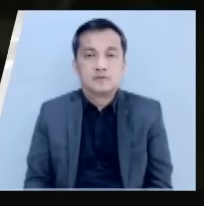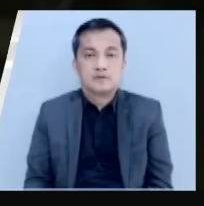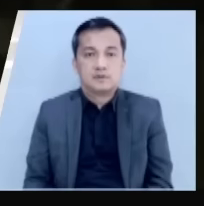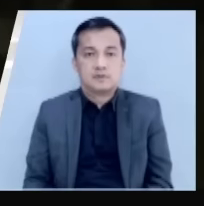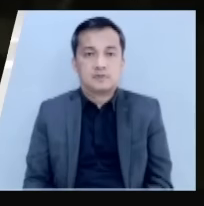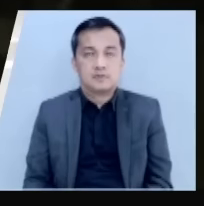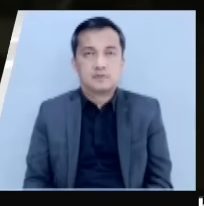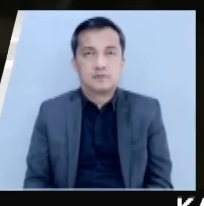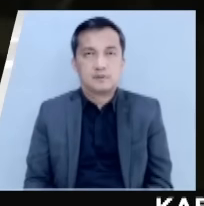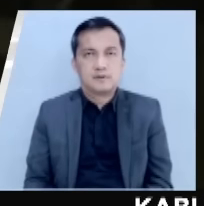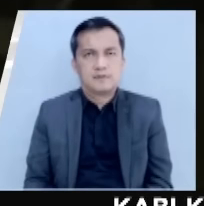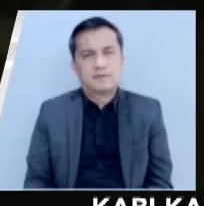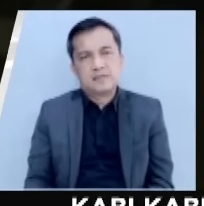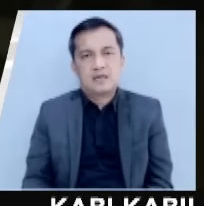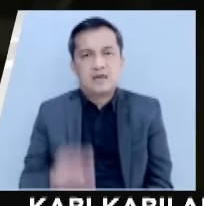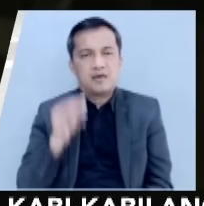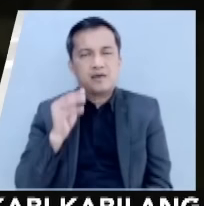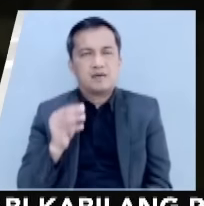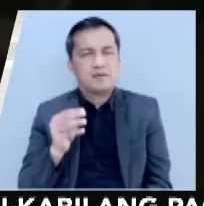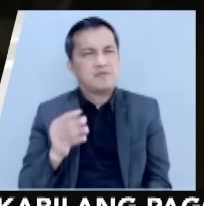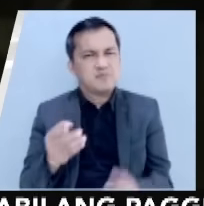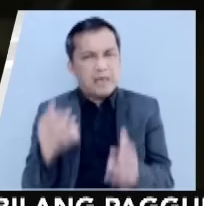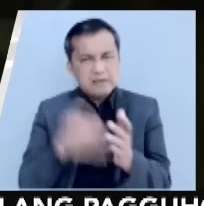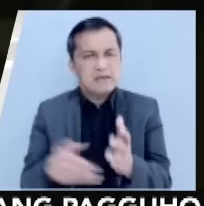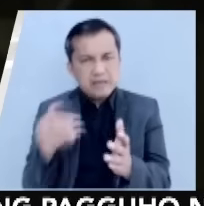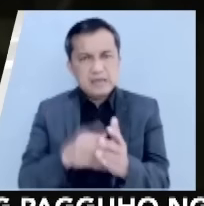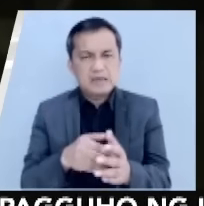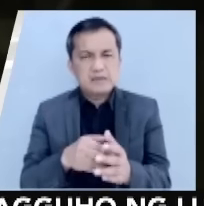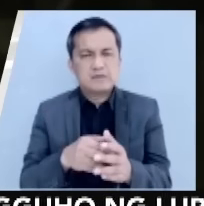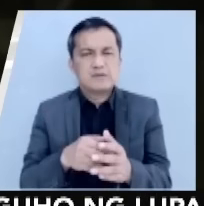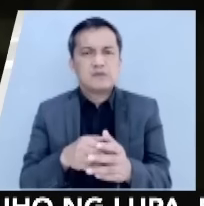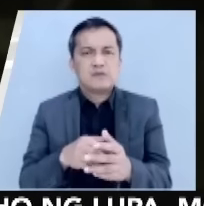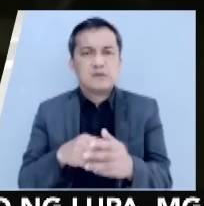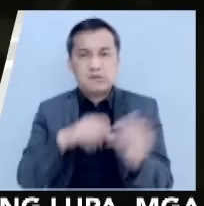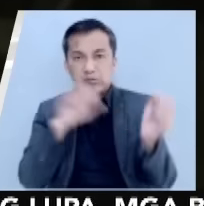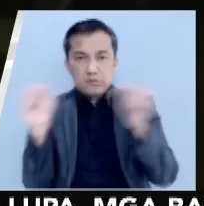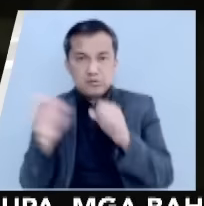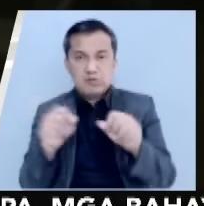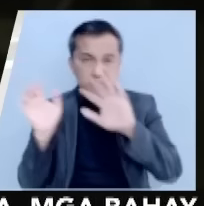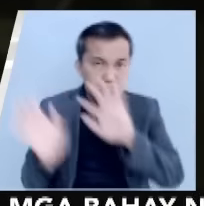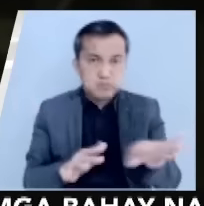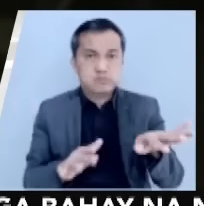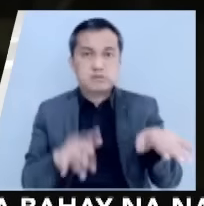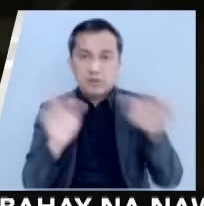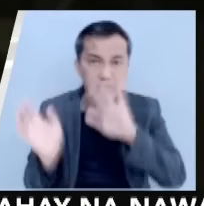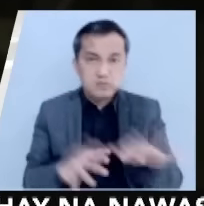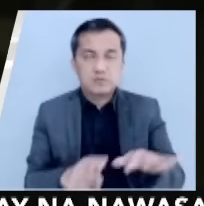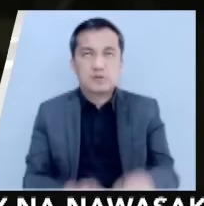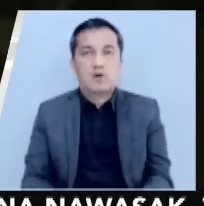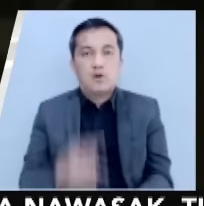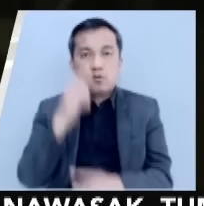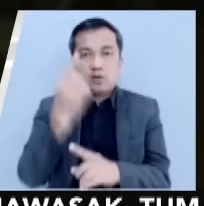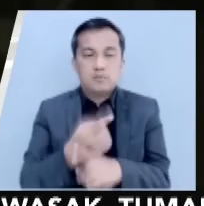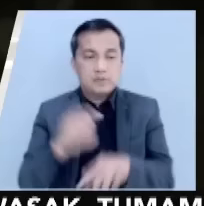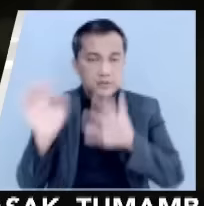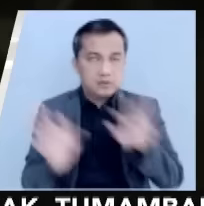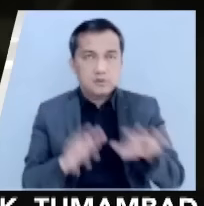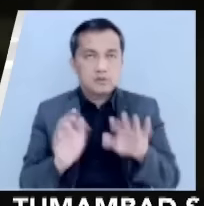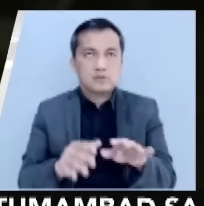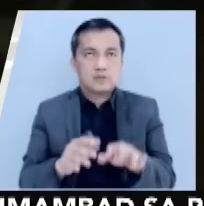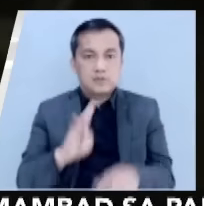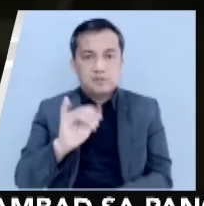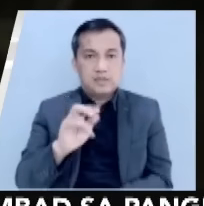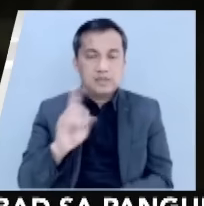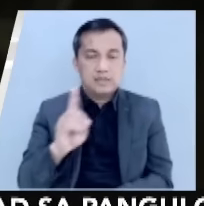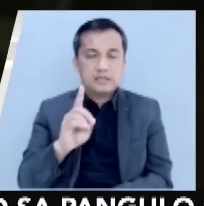Mel, dahil sa sunod-sunod na bagyo, mag-iisang buwan nang binabaha rito sa ating kinaroroonan ang Binlag Central School dito